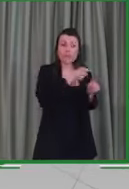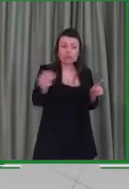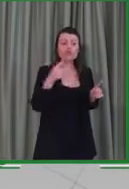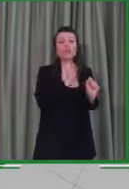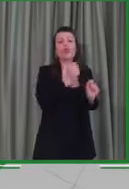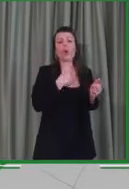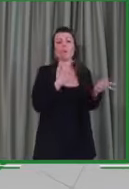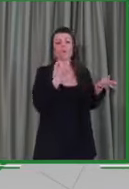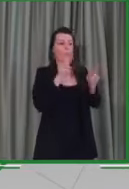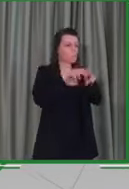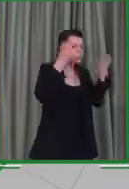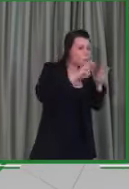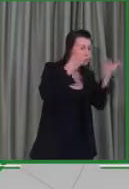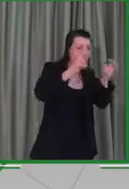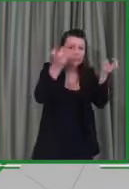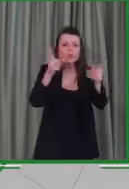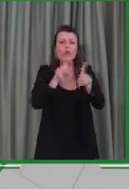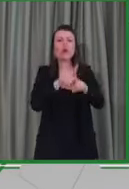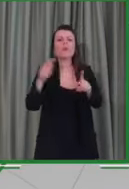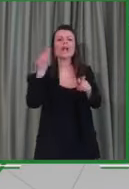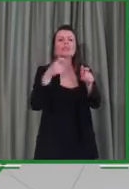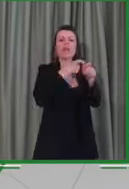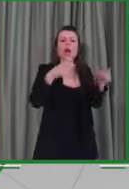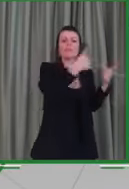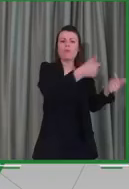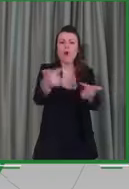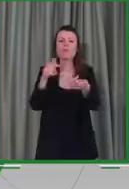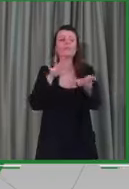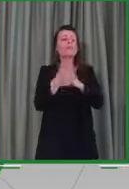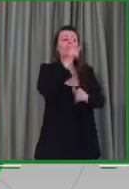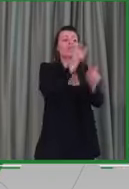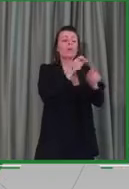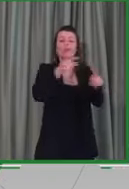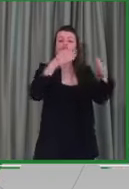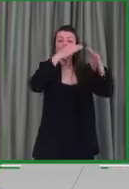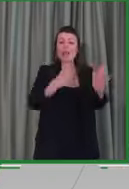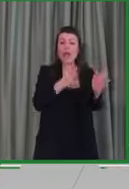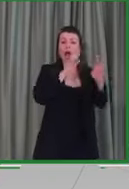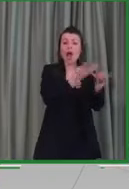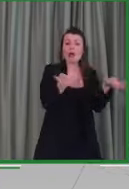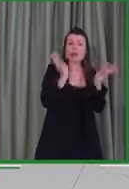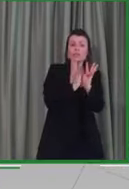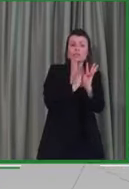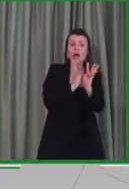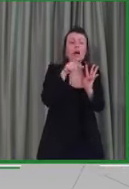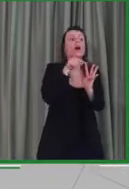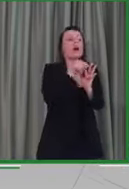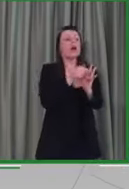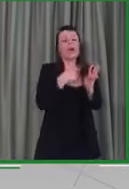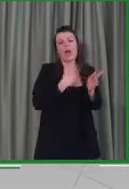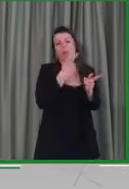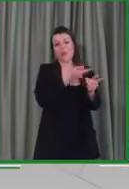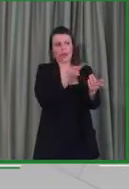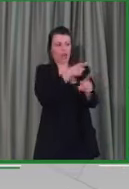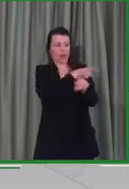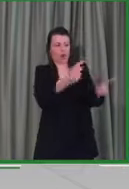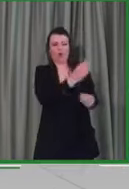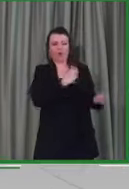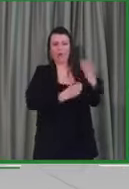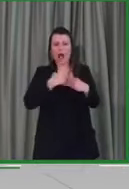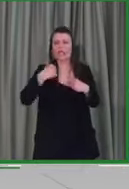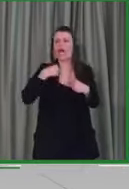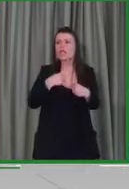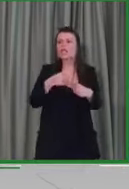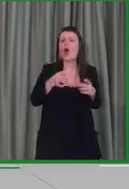più certa a tutti coloro che sono a casa che ci scrivono dicendo io non so se sono ancora infetto non lo sono se l'ho